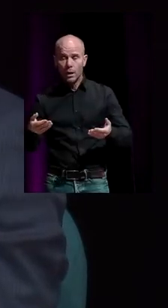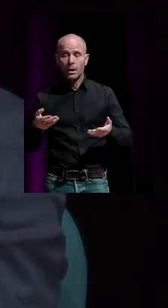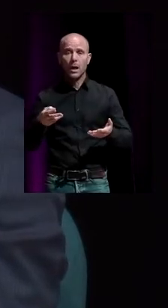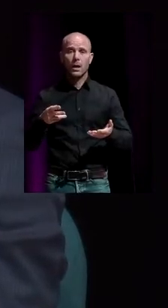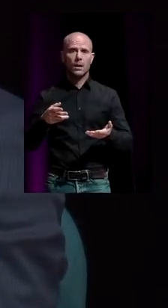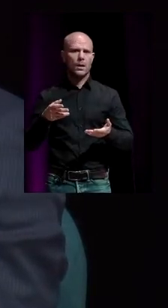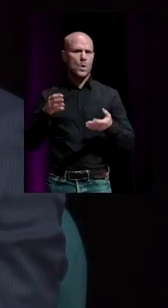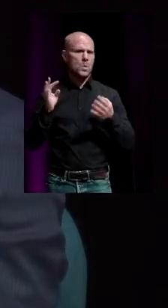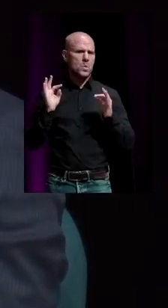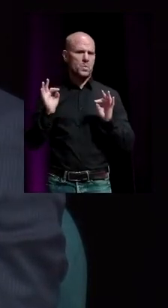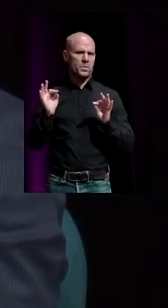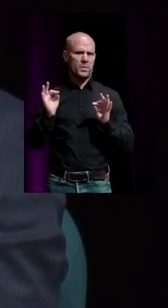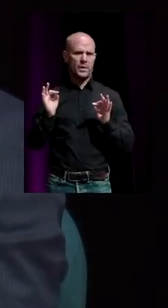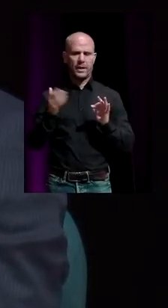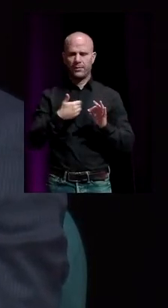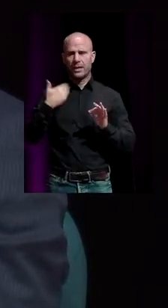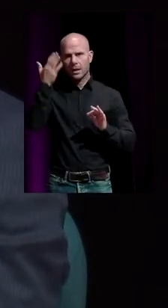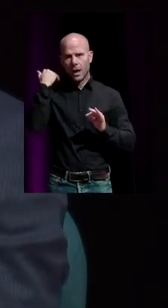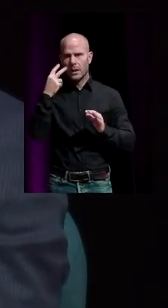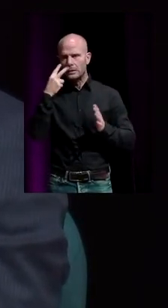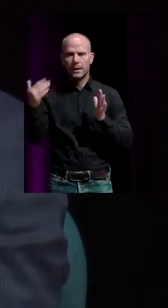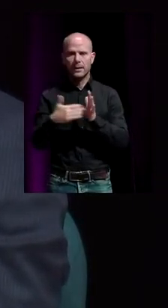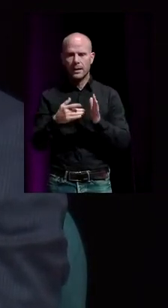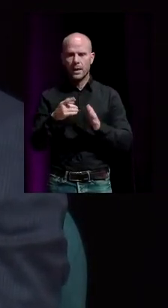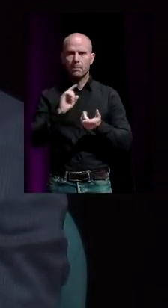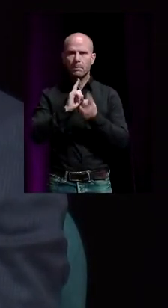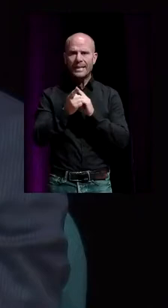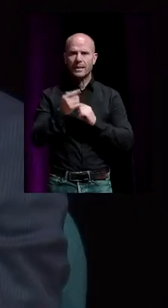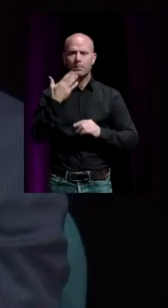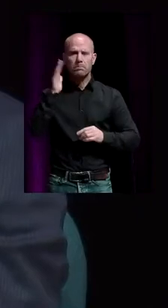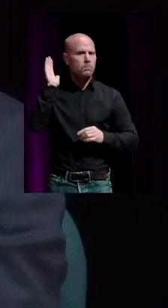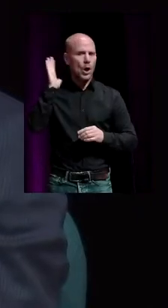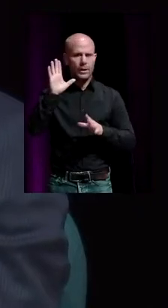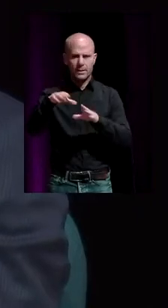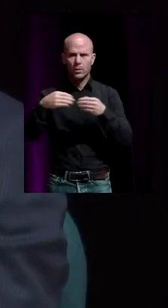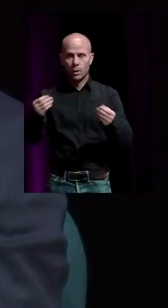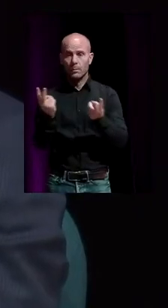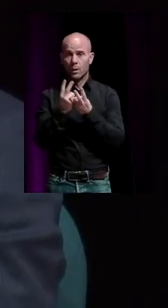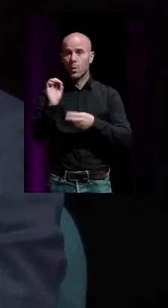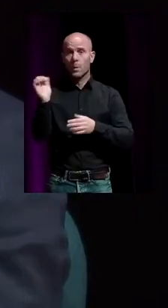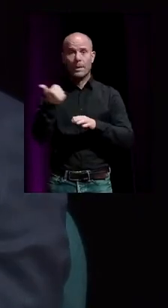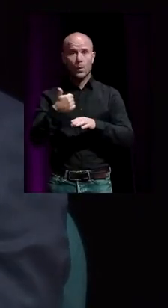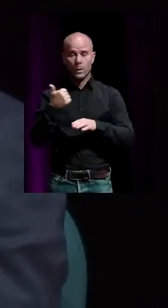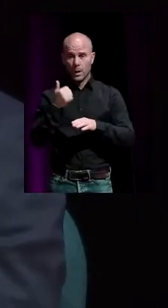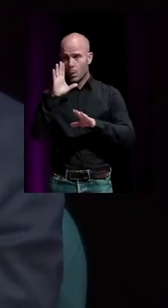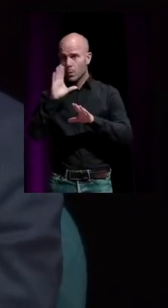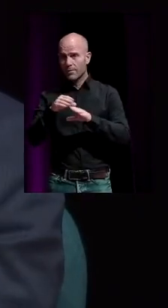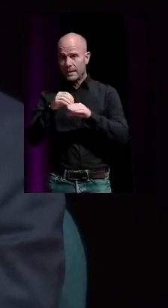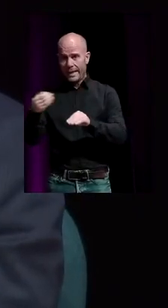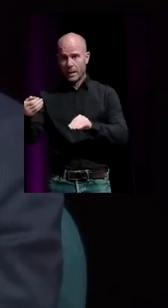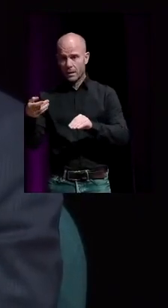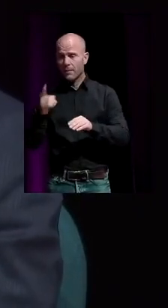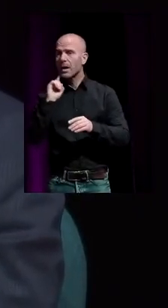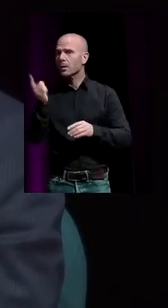Hur kan vi liksom se till att det blir ett ordentligt resultat? Så det sker en oberoende utvärdering och jag tycker det är ett exempel